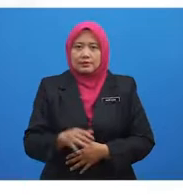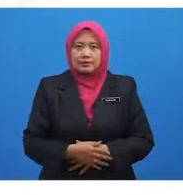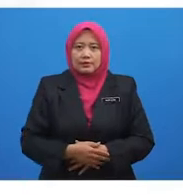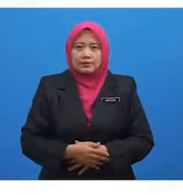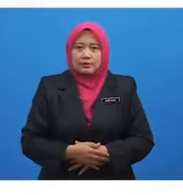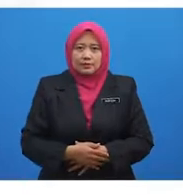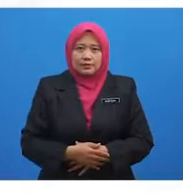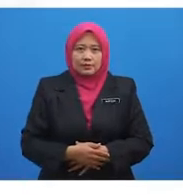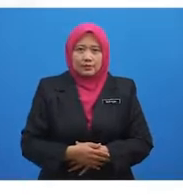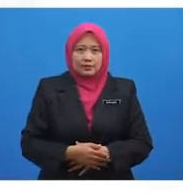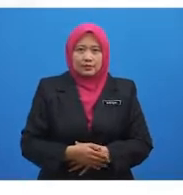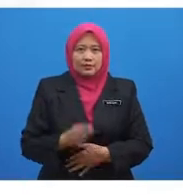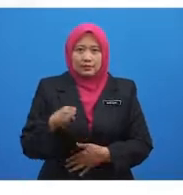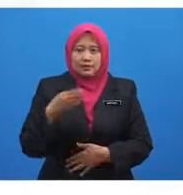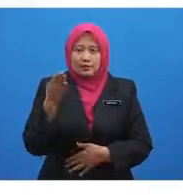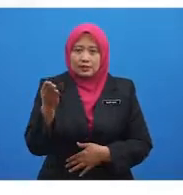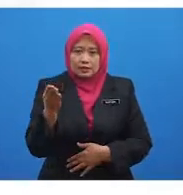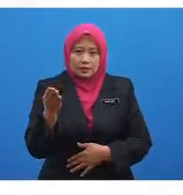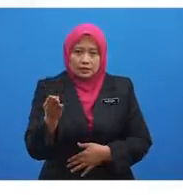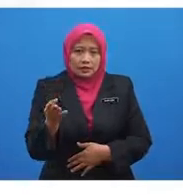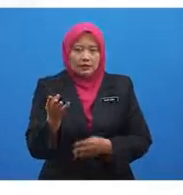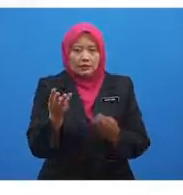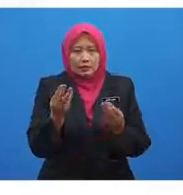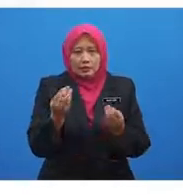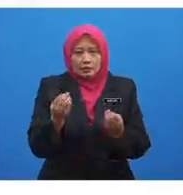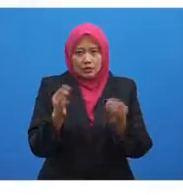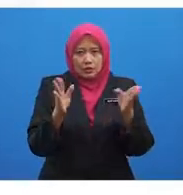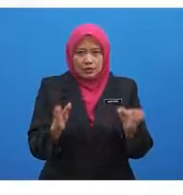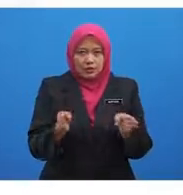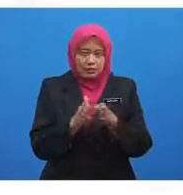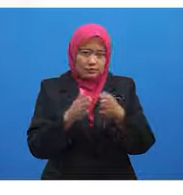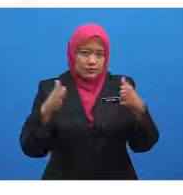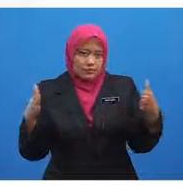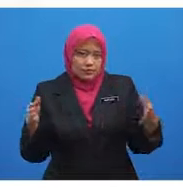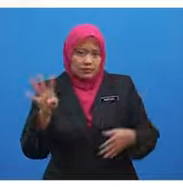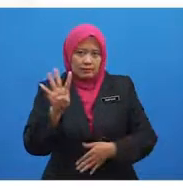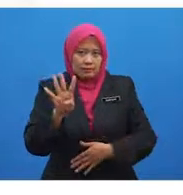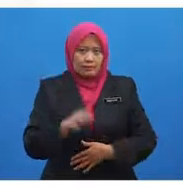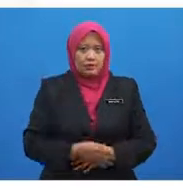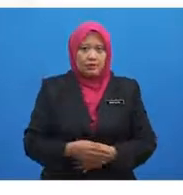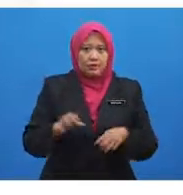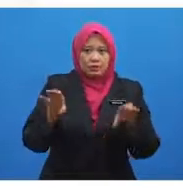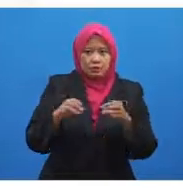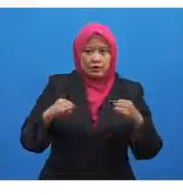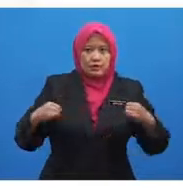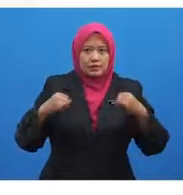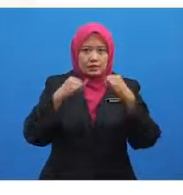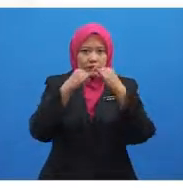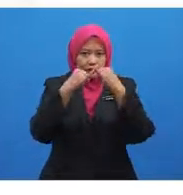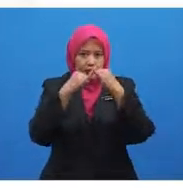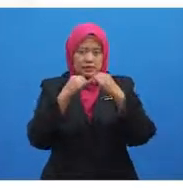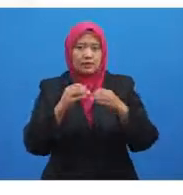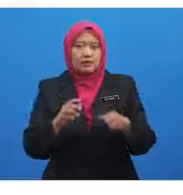Baginda menitahkan orang besar 4, membuat istana puri